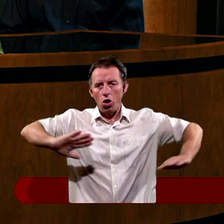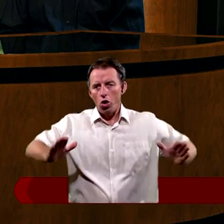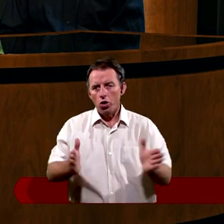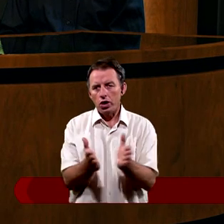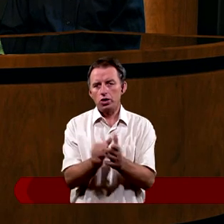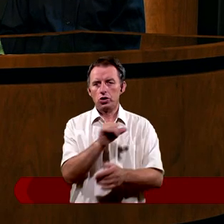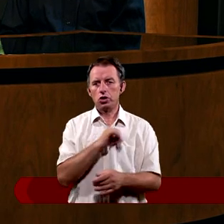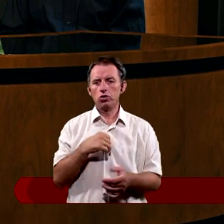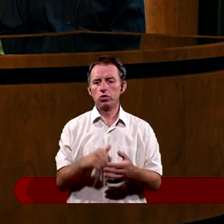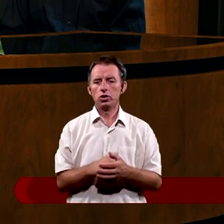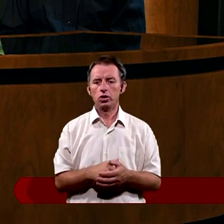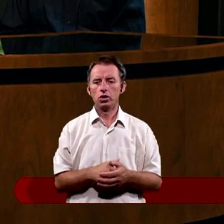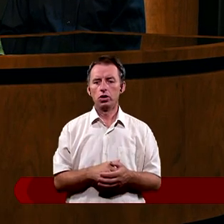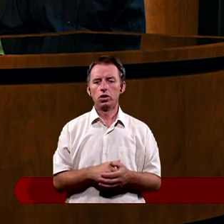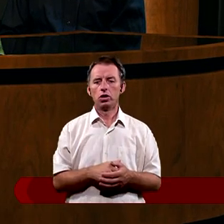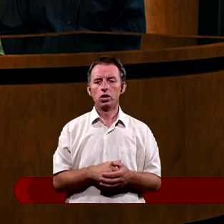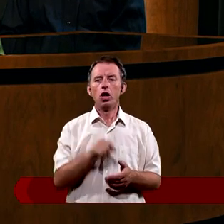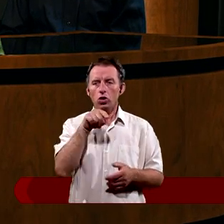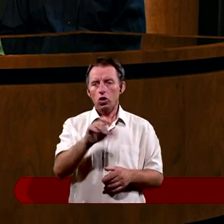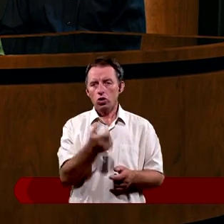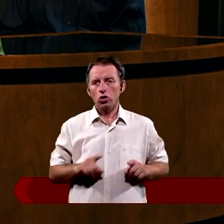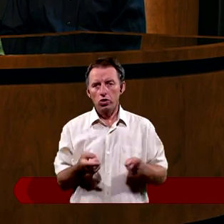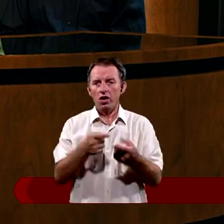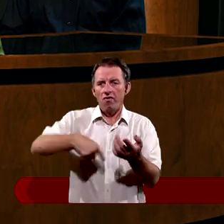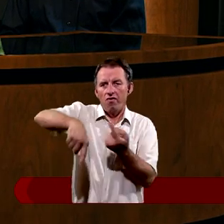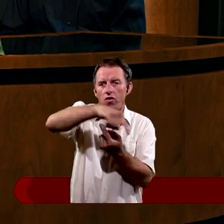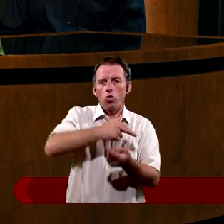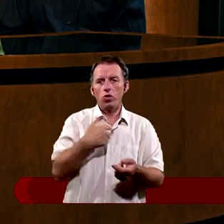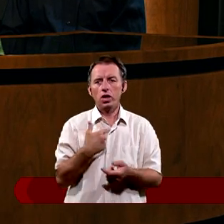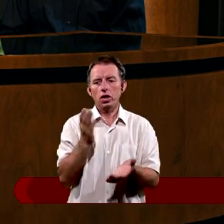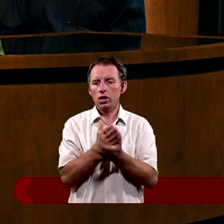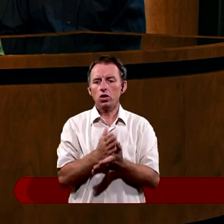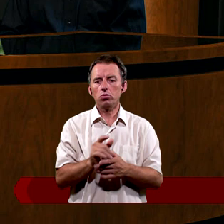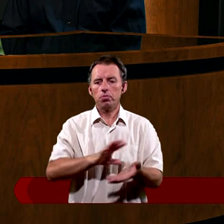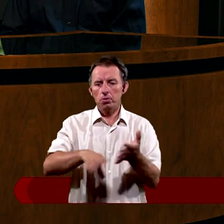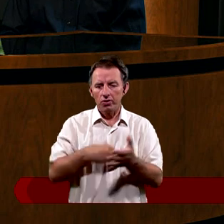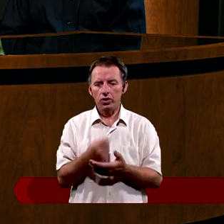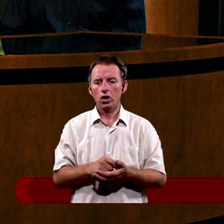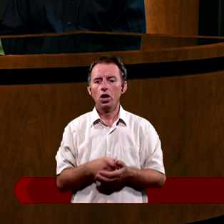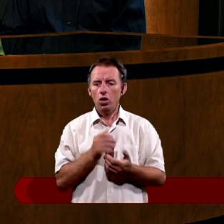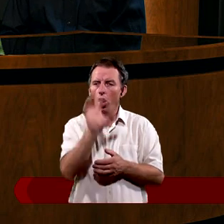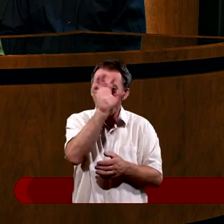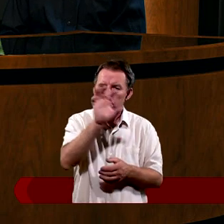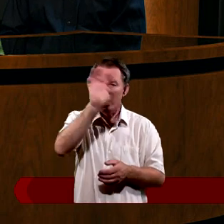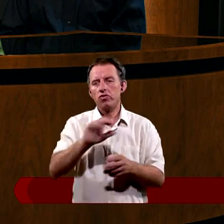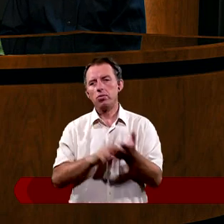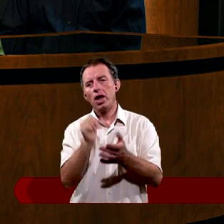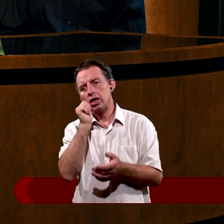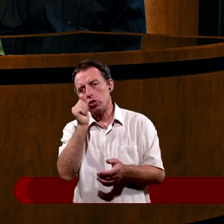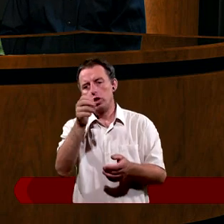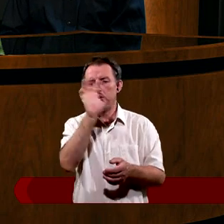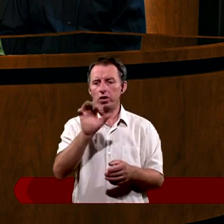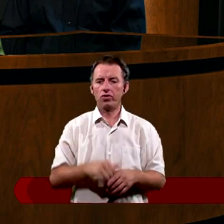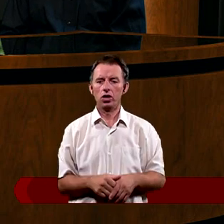się? Znaczy to, co się dzieje wokół nas, to nie tylko na kartach Pisma Świętego czytamy, ale to obserwujemy i na co dzień